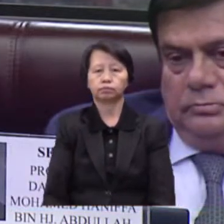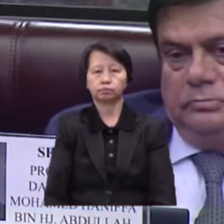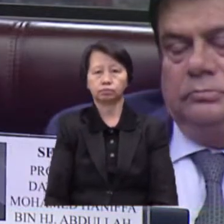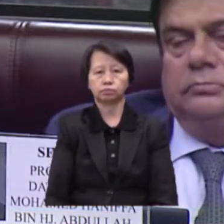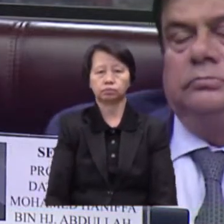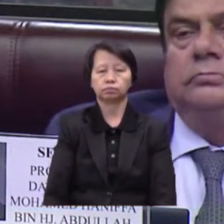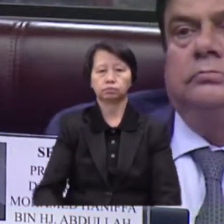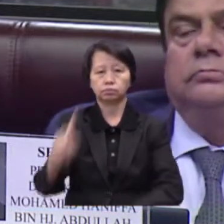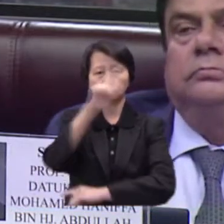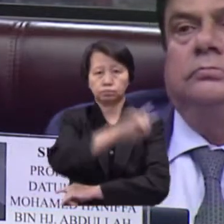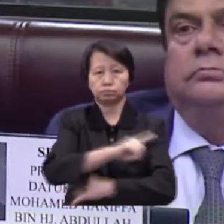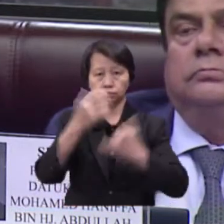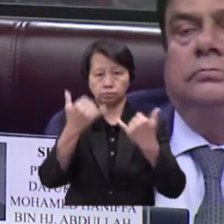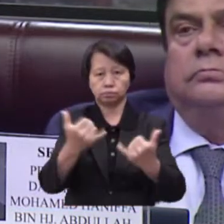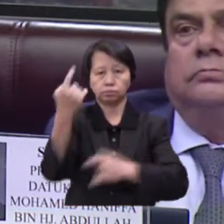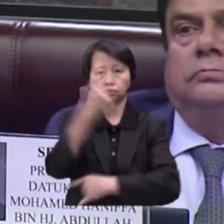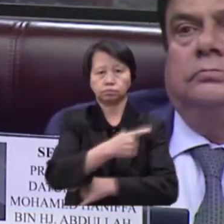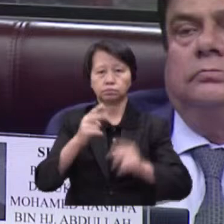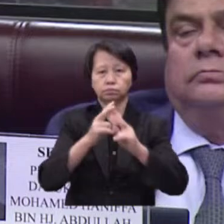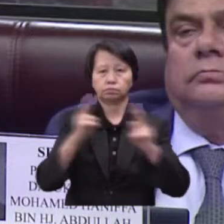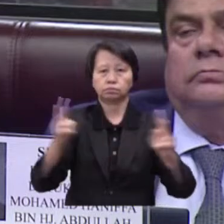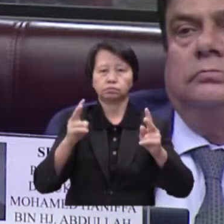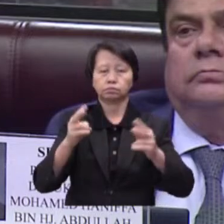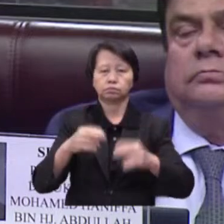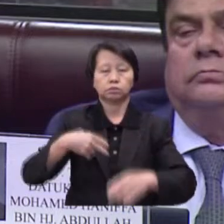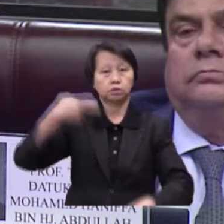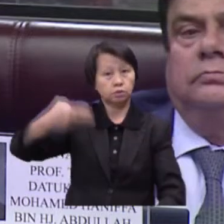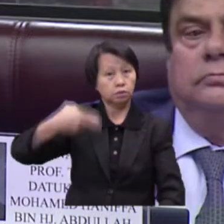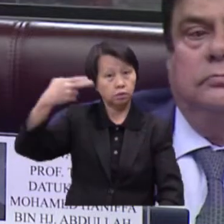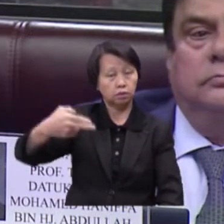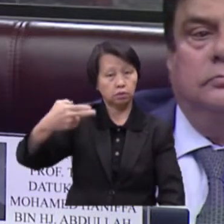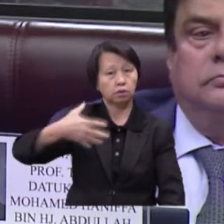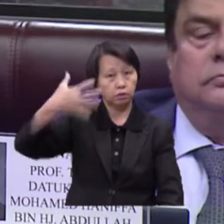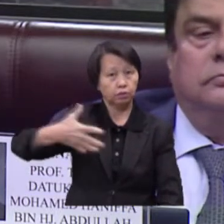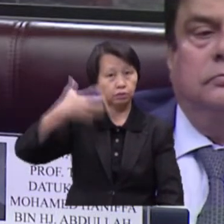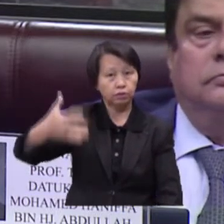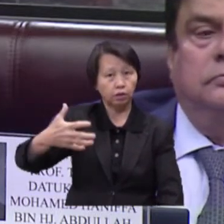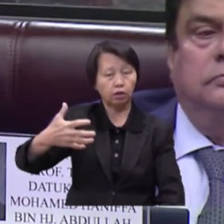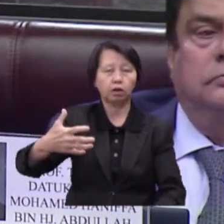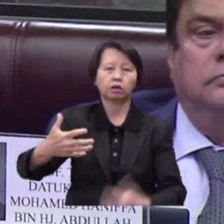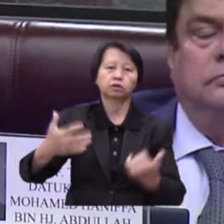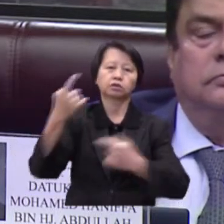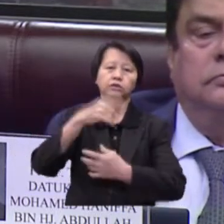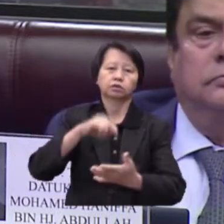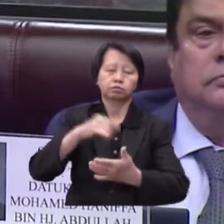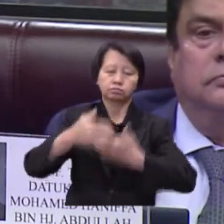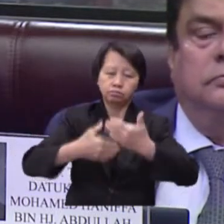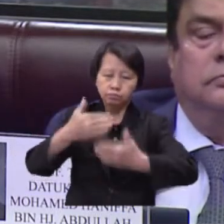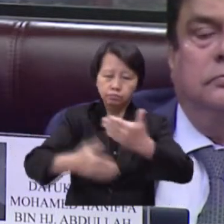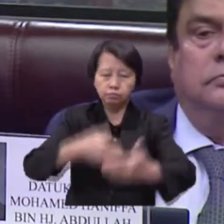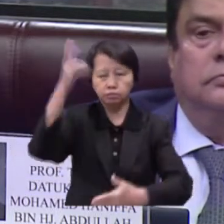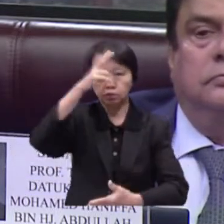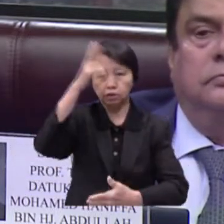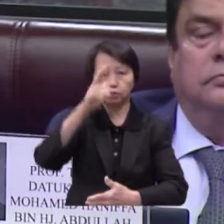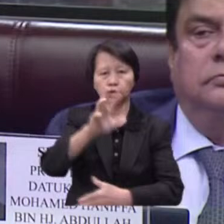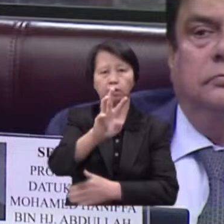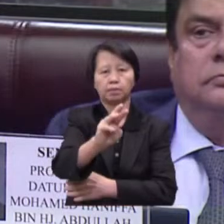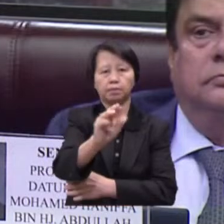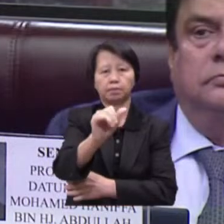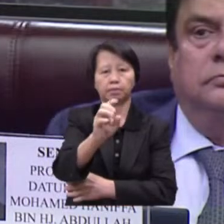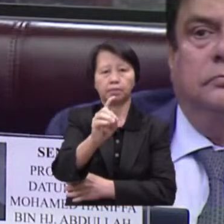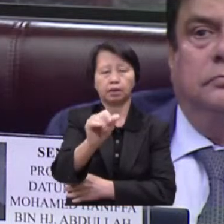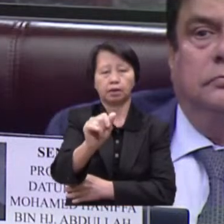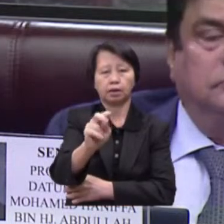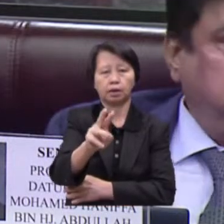hari ini merupakan hari yang sangat besar bersejarah dan merupakan satu langkah progresif oleh kerajaan madani dalam